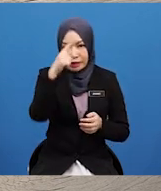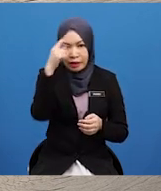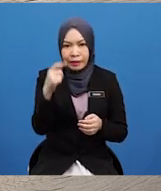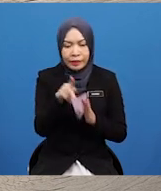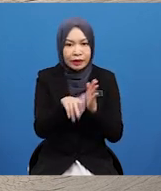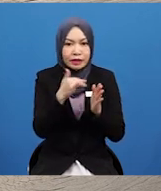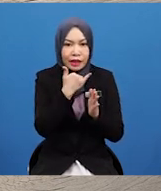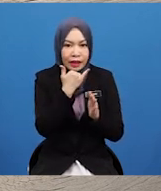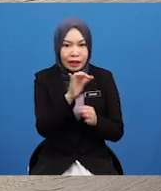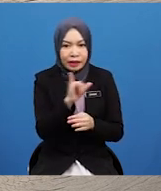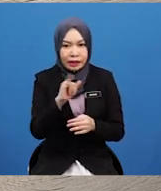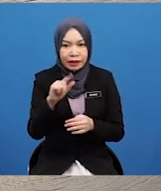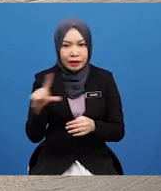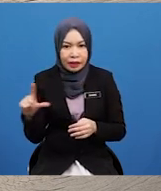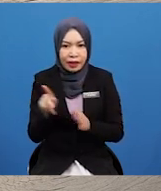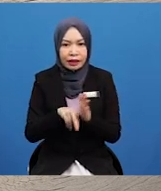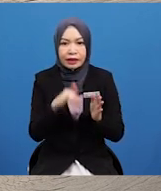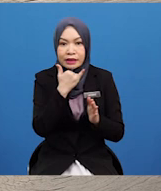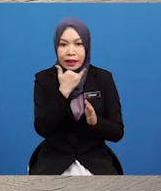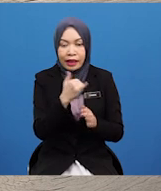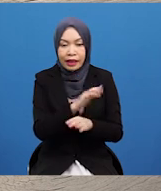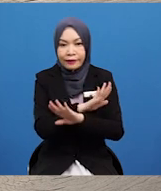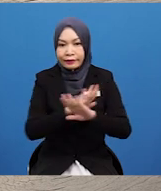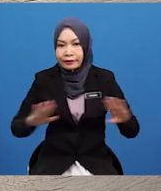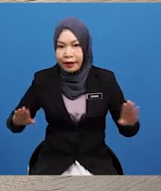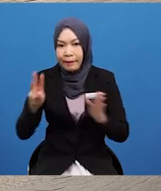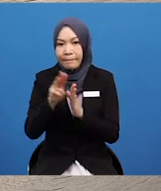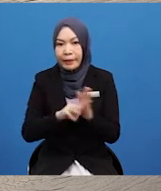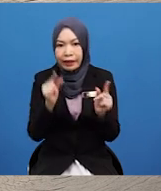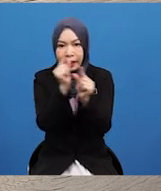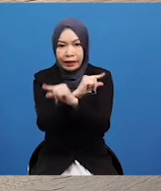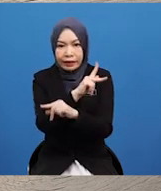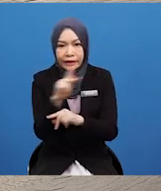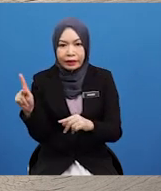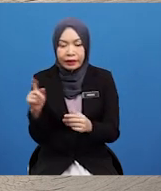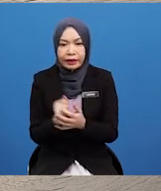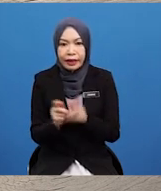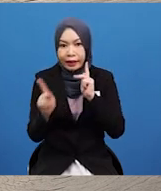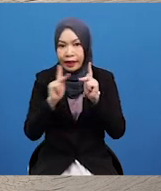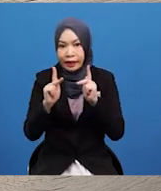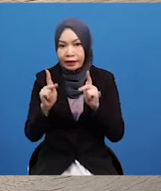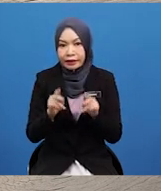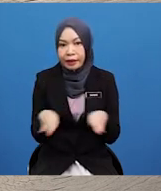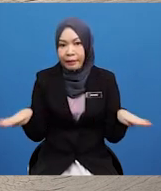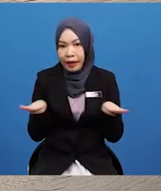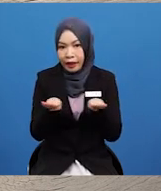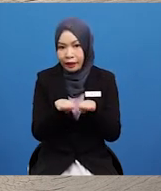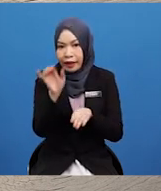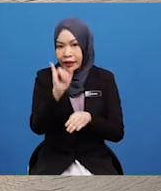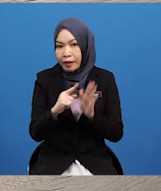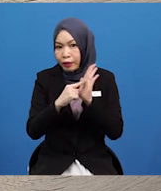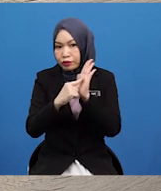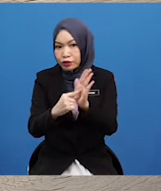ialah kesalahan tidak menggandakan kata bagai yang menunjukkan bilangan banyak atau